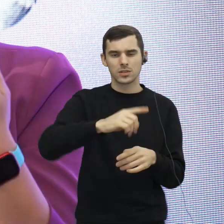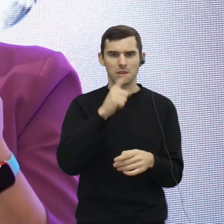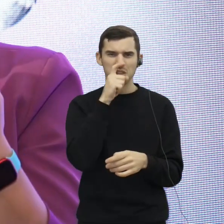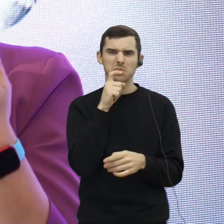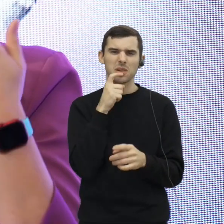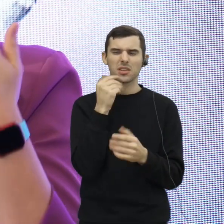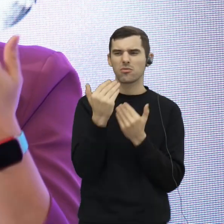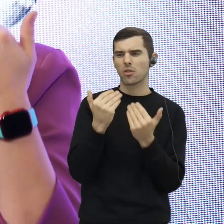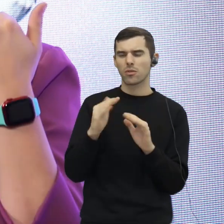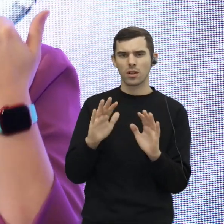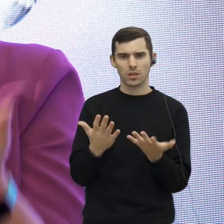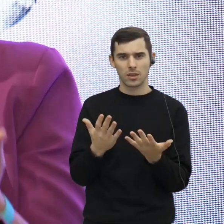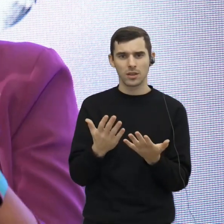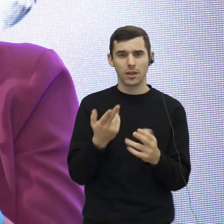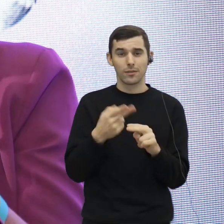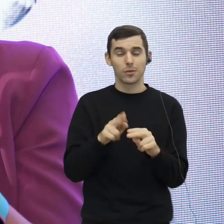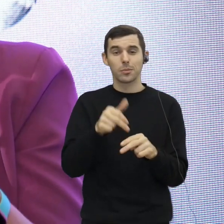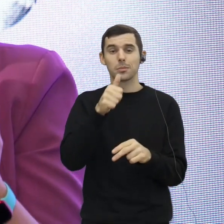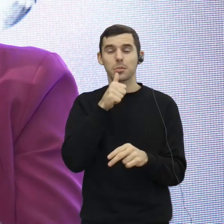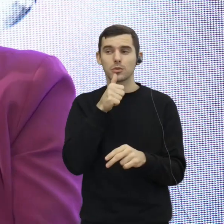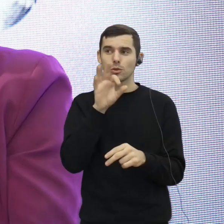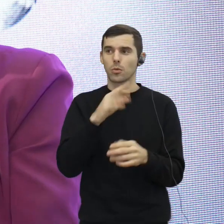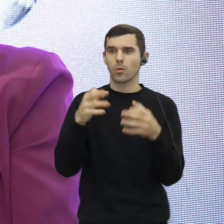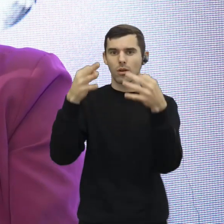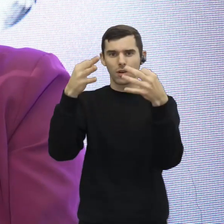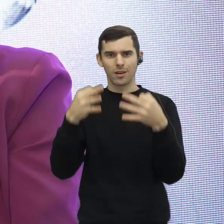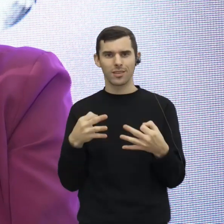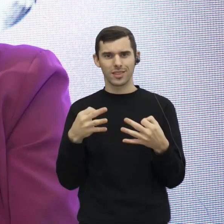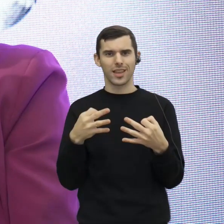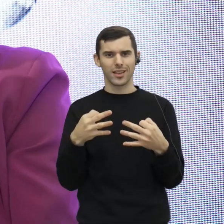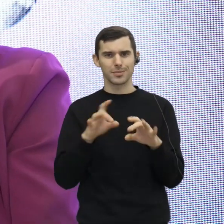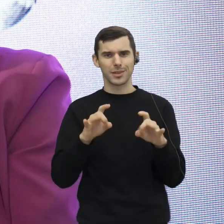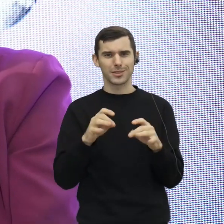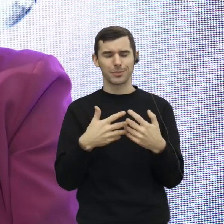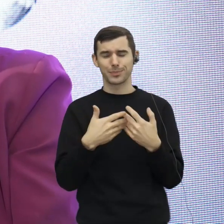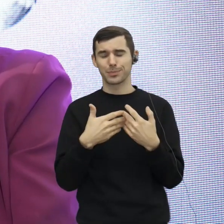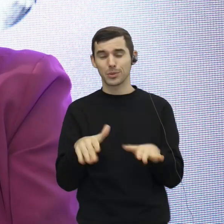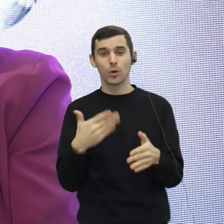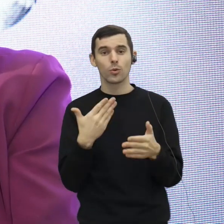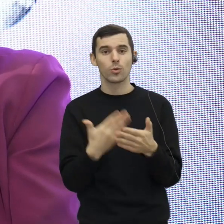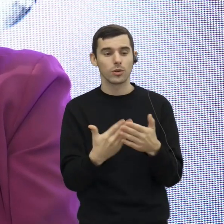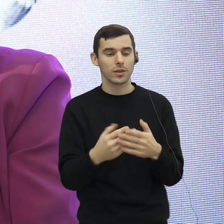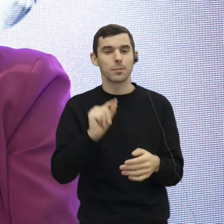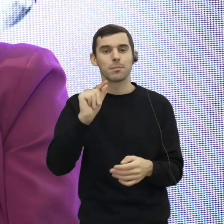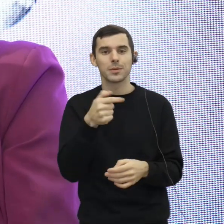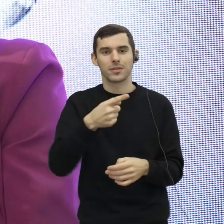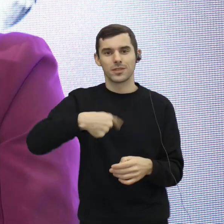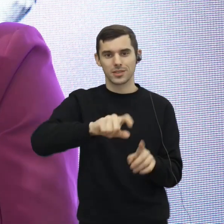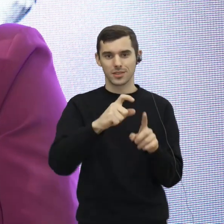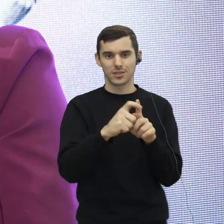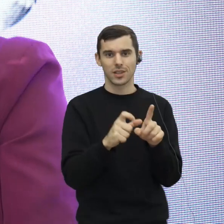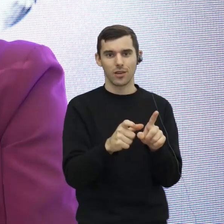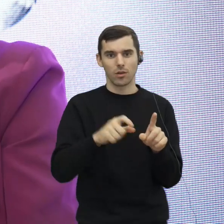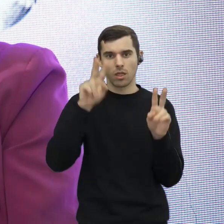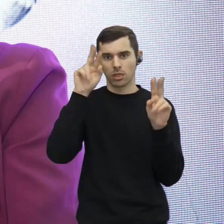kai mes kalbam apie kažkokias teisės, kur žmonės nežino savokų. Tai va čia yra didelė problema ir nu,